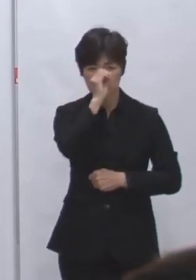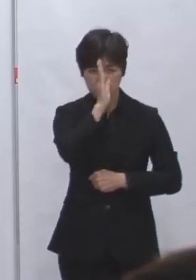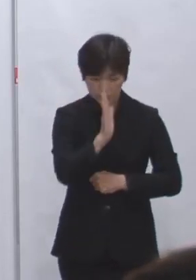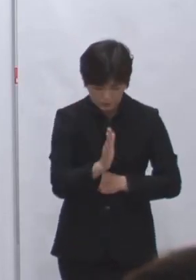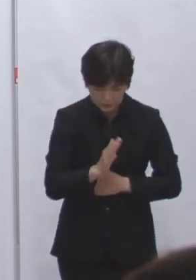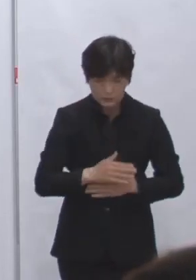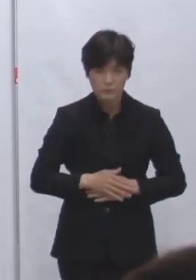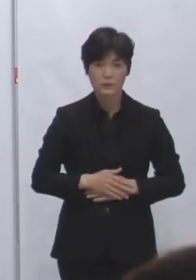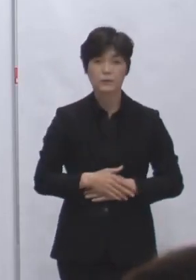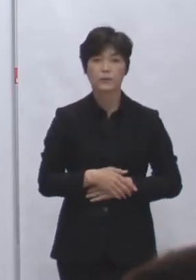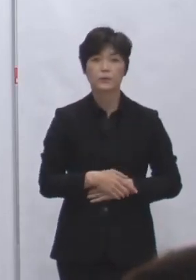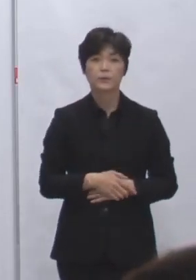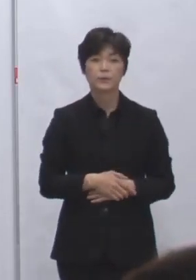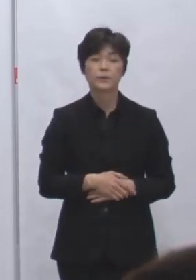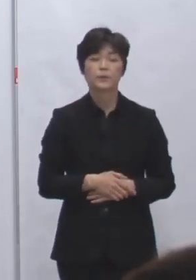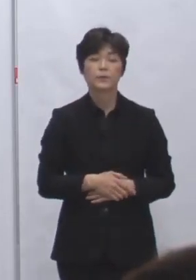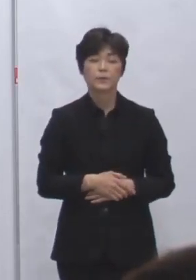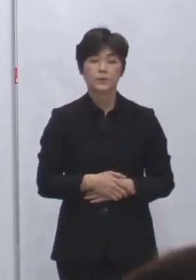くお願いいたします。